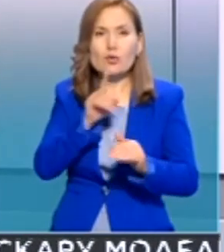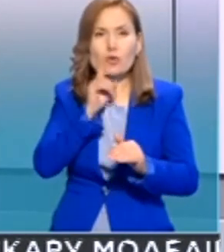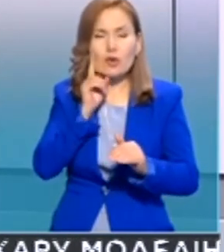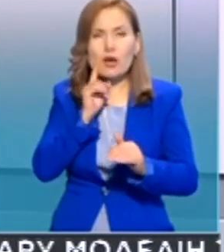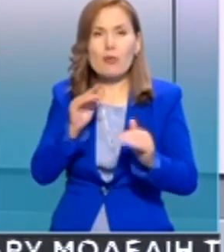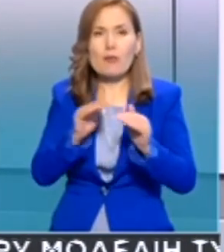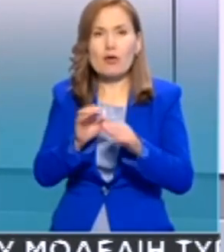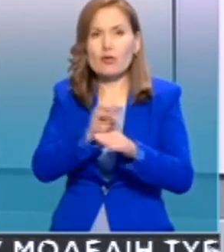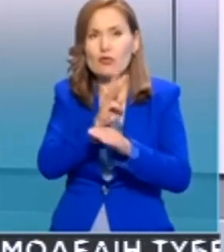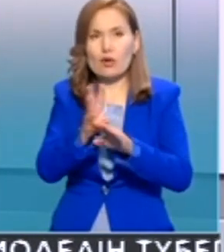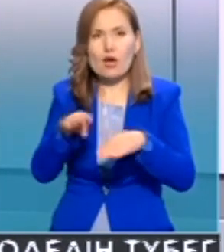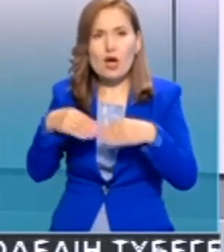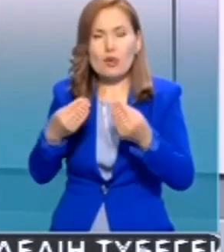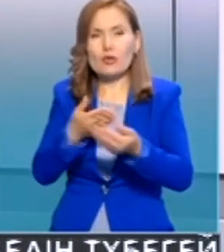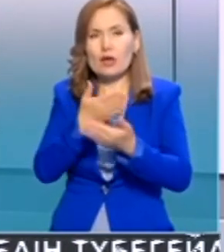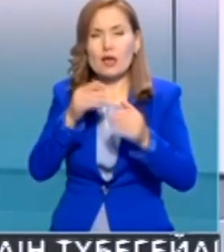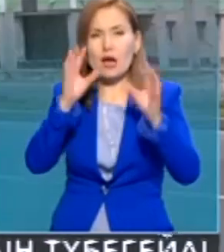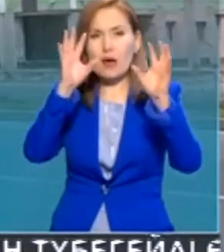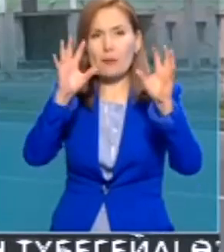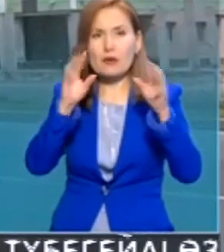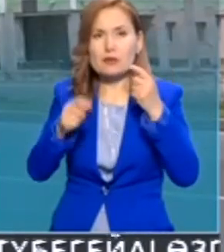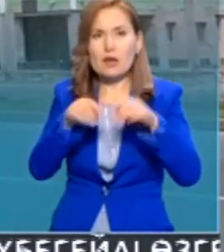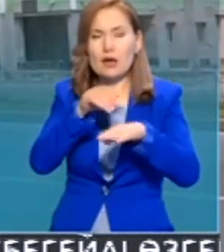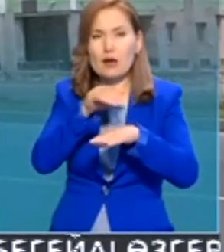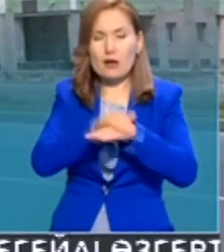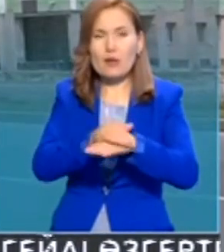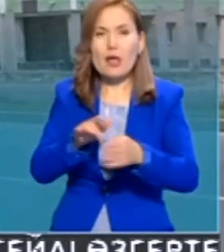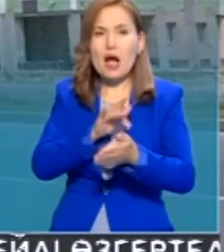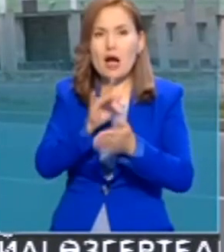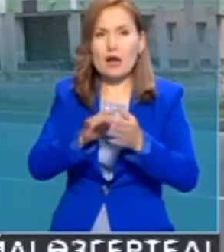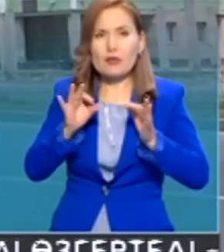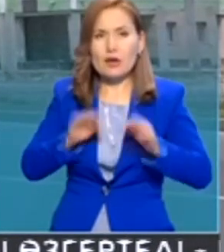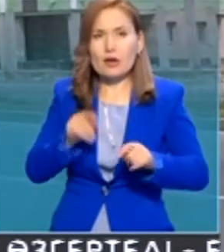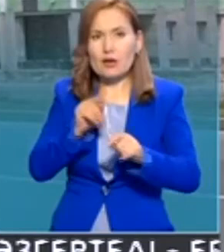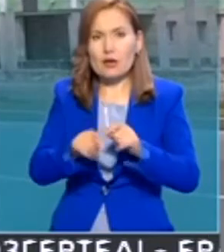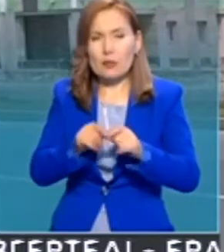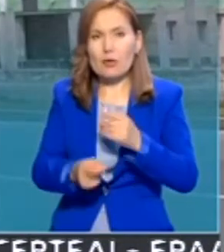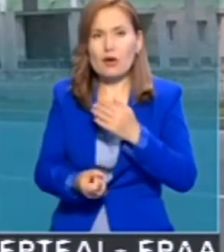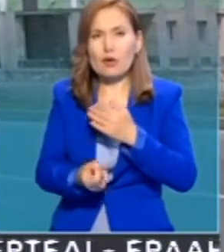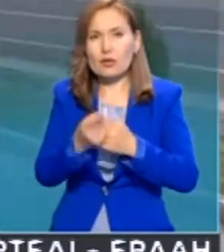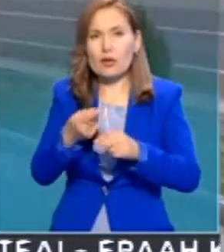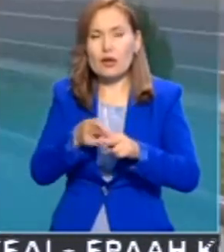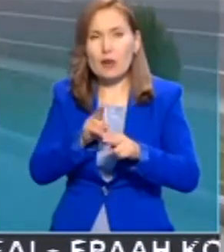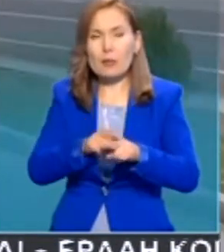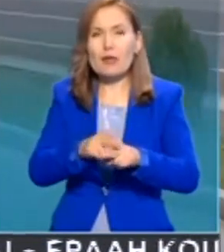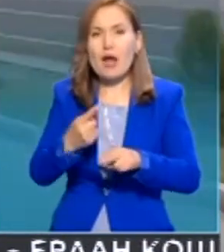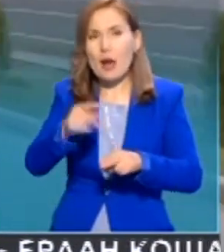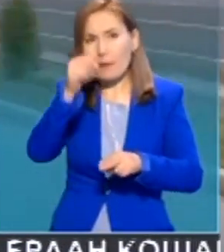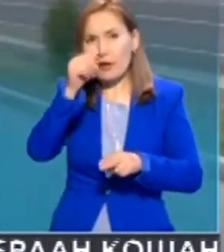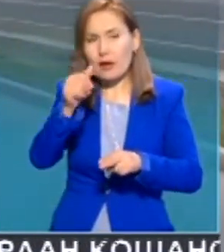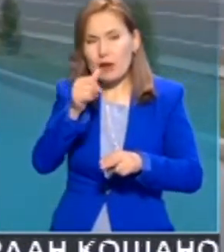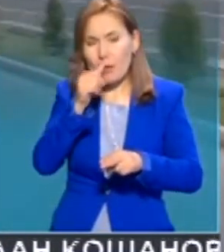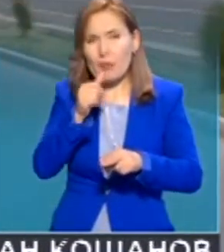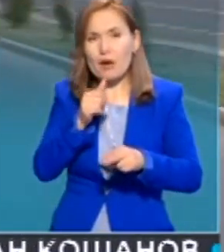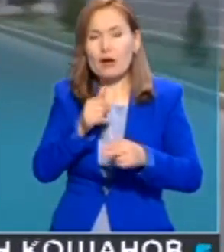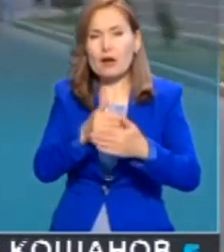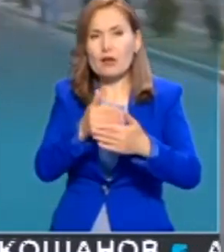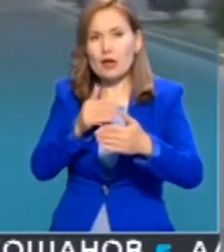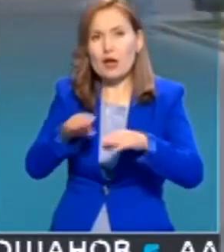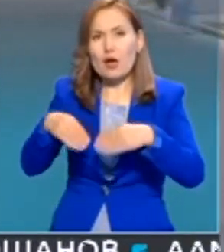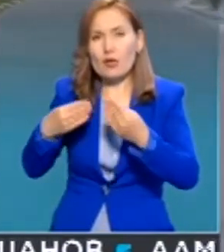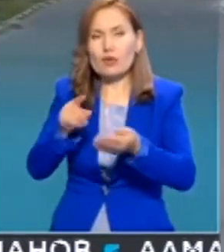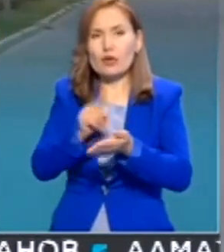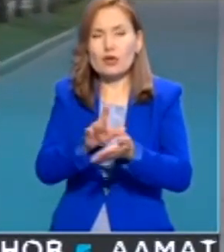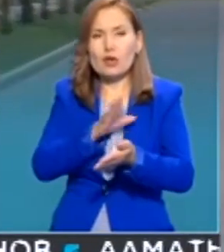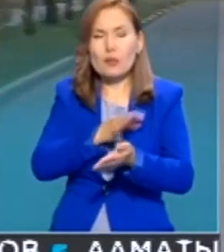баспананы үлестірмей келген. Заң бұзушылық қалалық прокуратураның кезекті тексеруі кезінде анықталды. Пәтерлер бір ай бұрын берілуі тиіс болған, алайда бұл